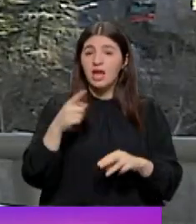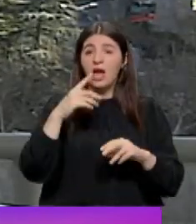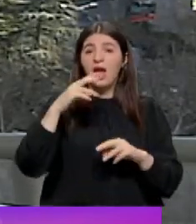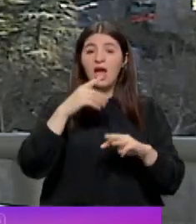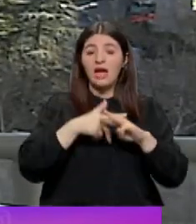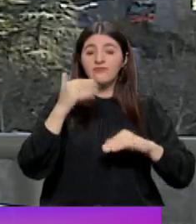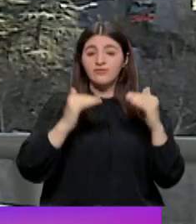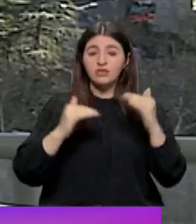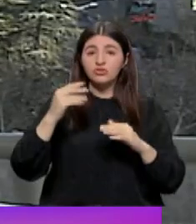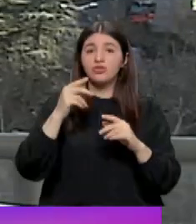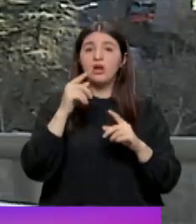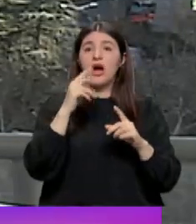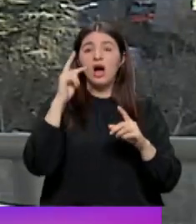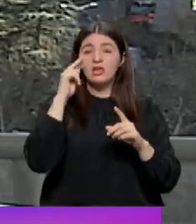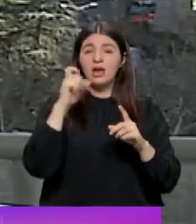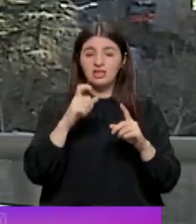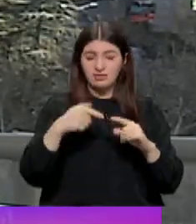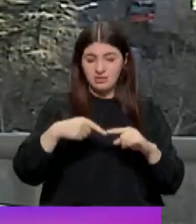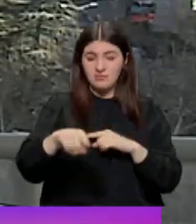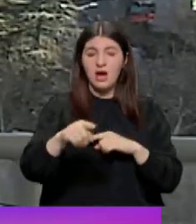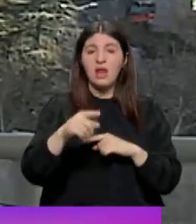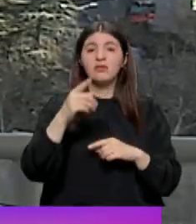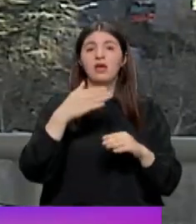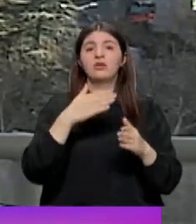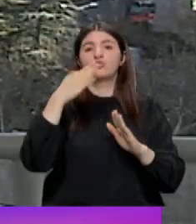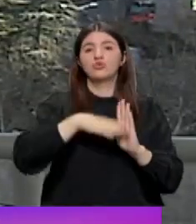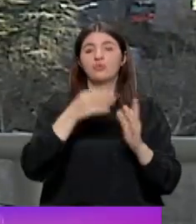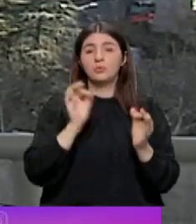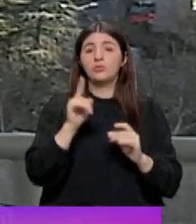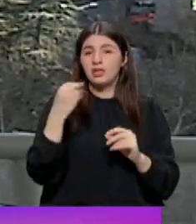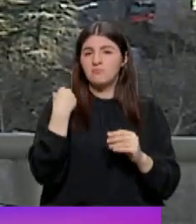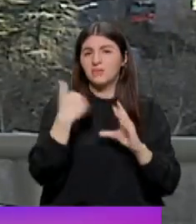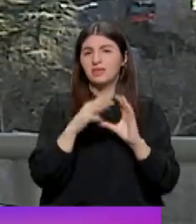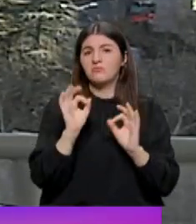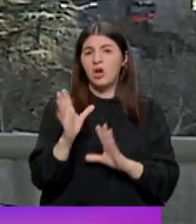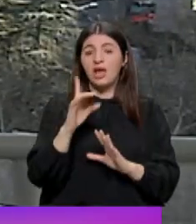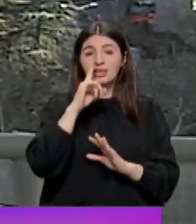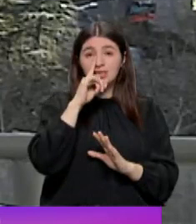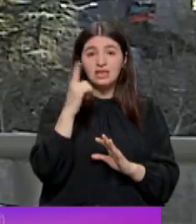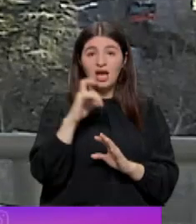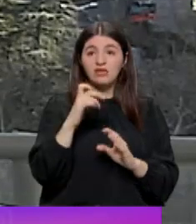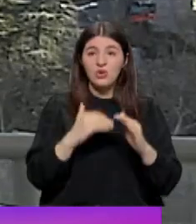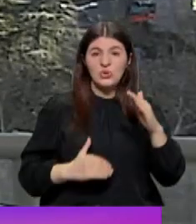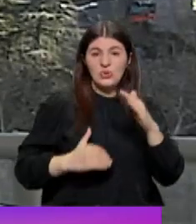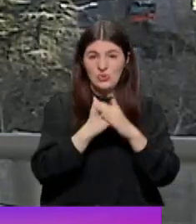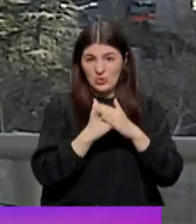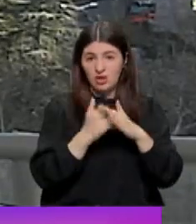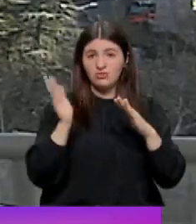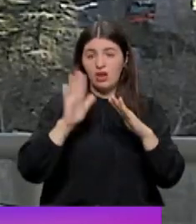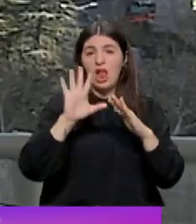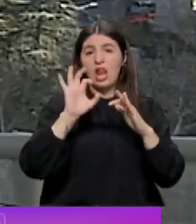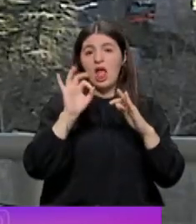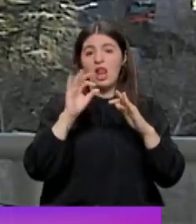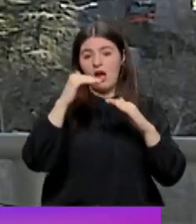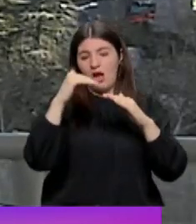ayından itibaren düşüşe geçecek. Vermiş olduğu yeni mesaj bu şekilde. Nisan'da tepe yapacak, sonra elinin